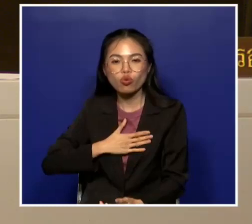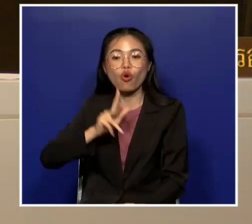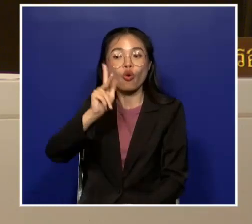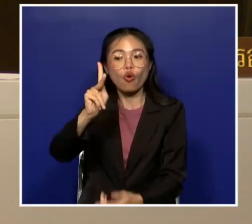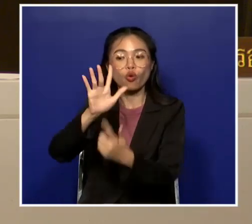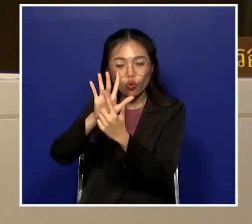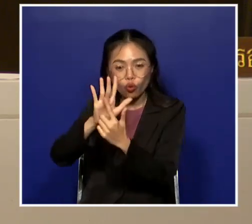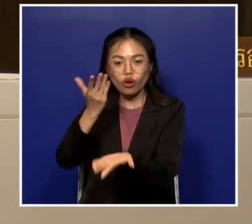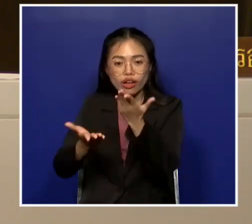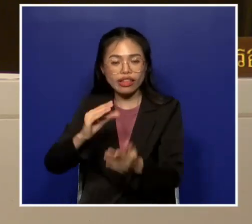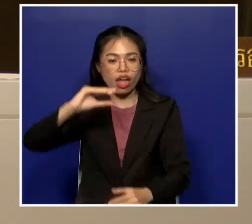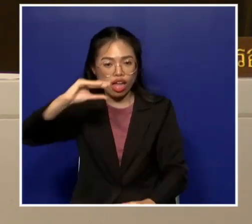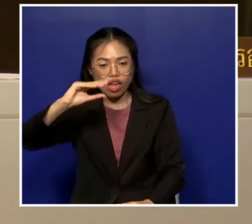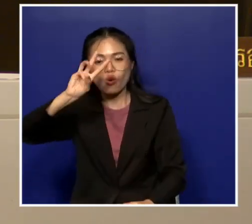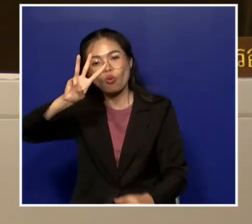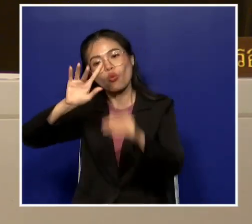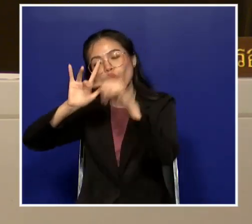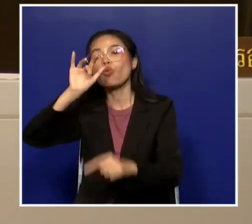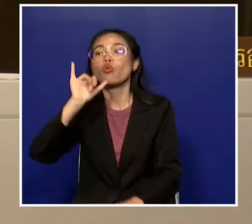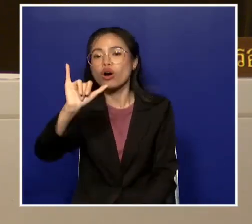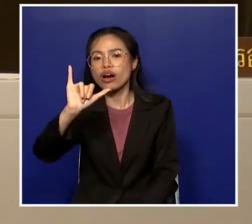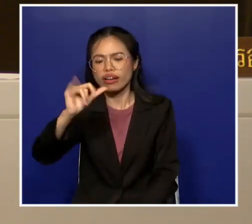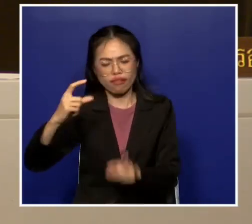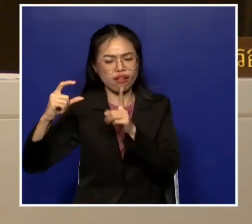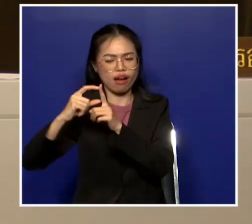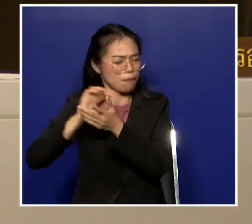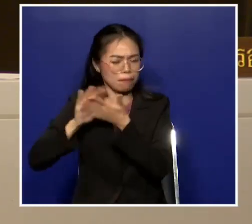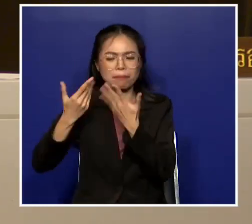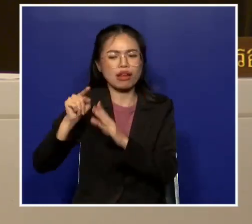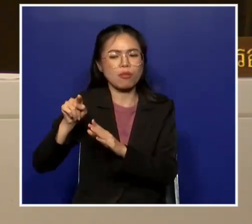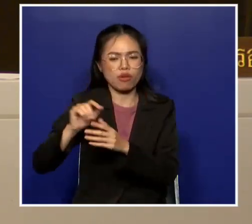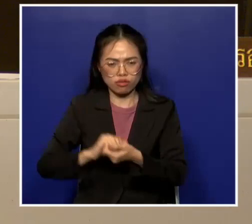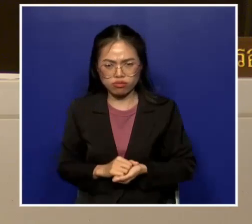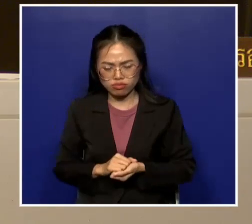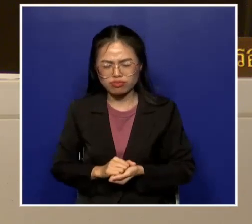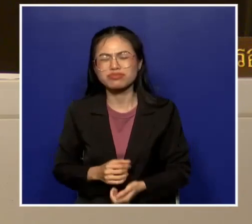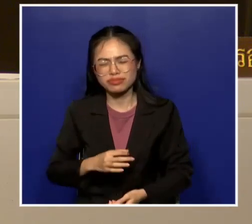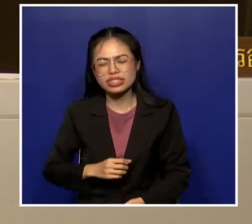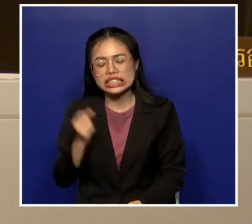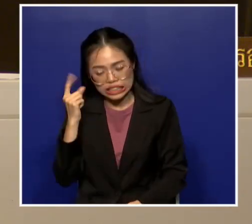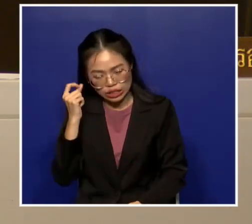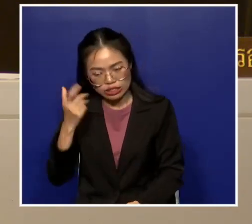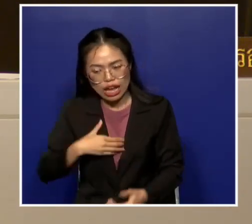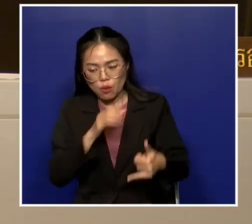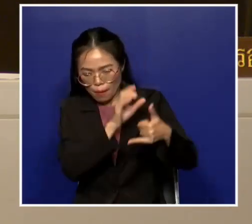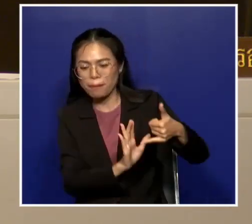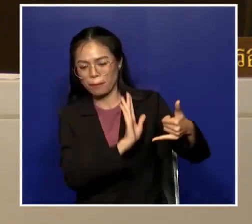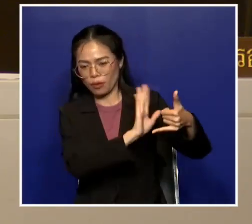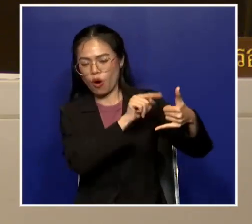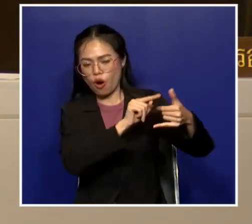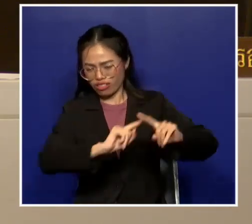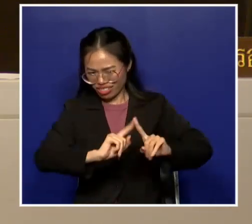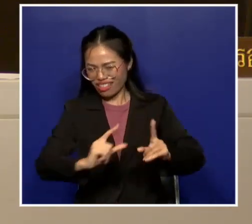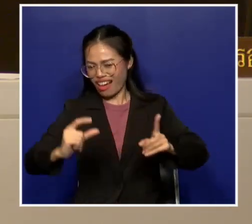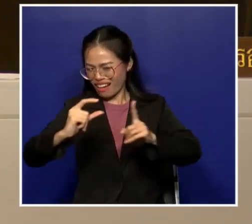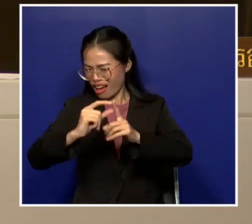ไรมันค่อนข้างจะอันนั้นไปนิดหนึ่งนะครับก็เข้าใจอยู่หรอกว่าเป็นบุคลิกของท่านแต่ว่าคำที่เป็น